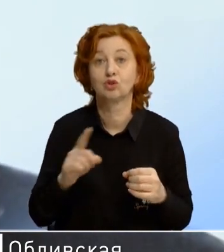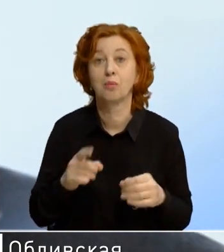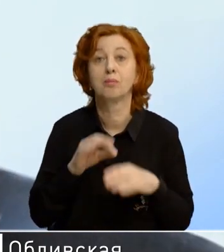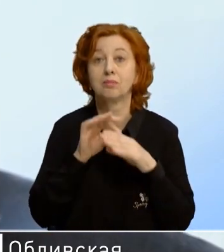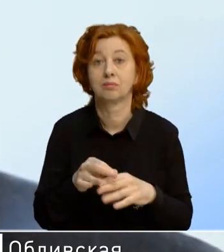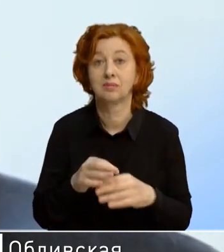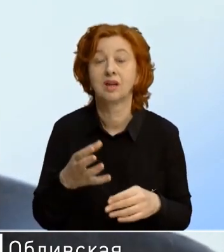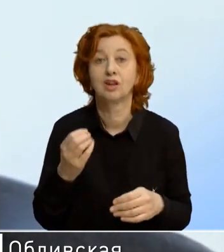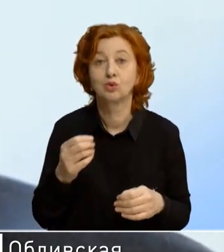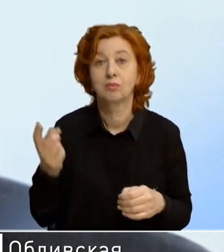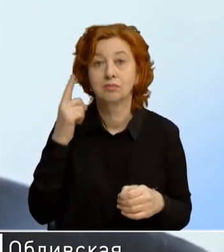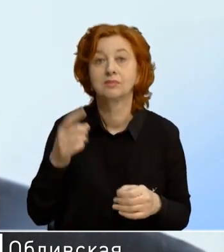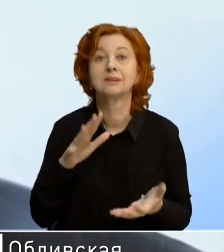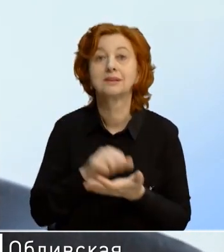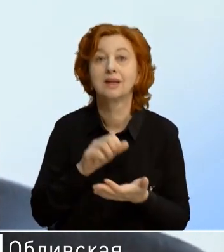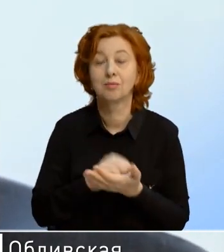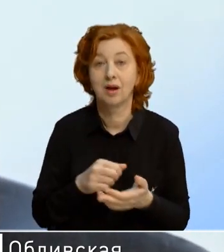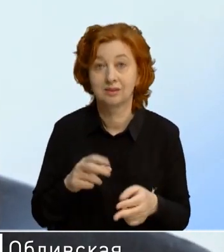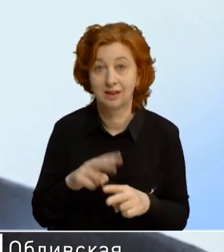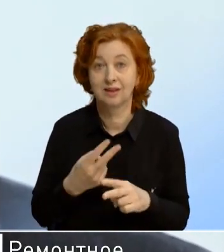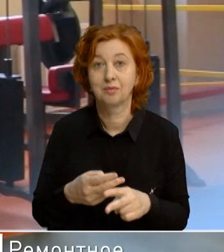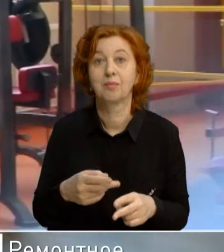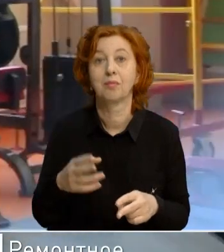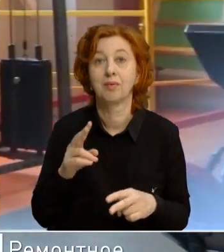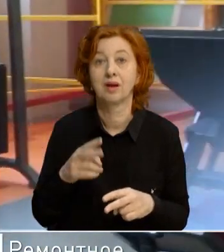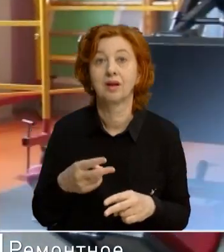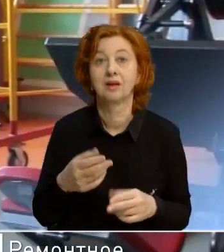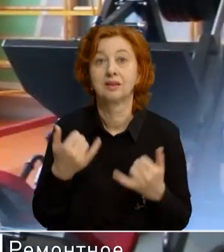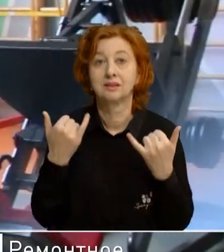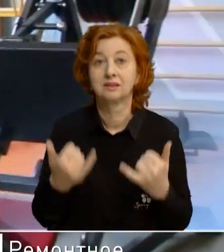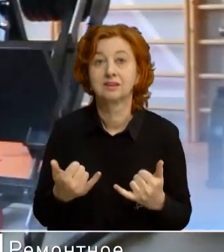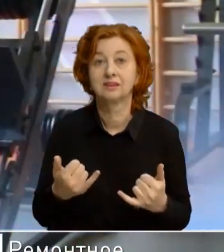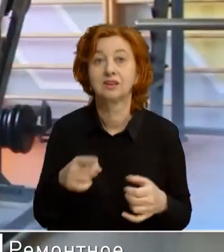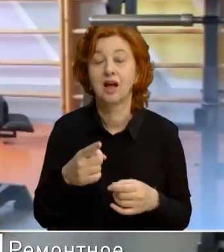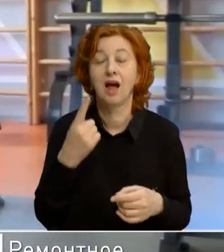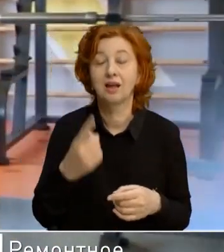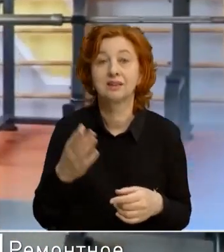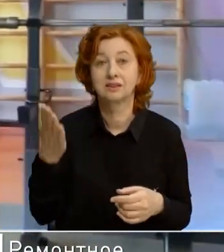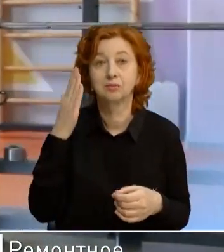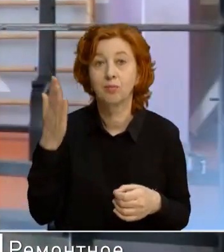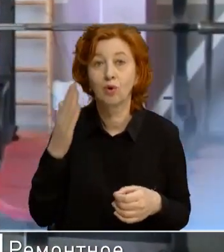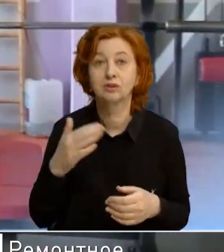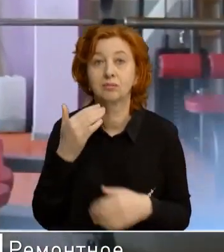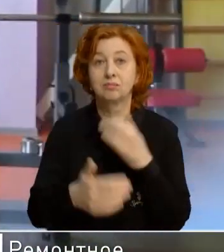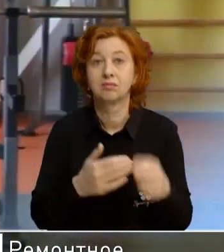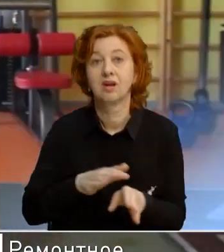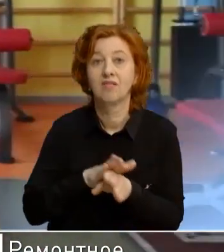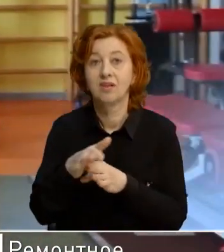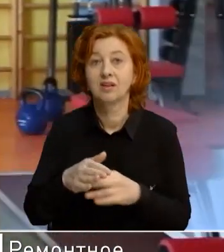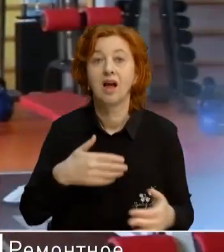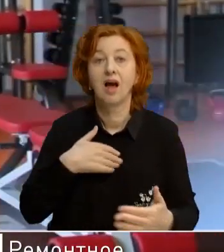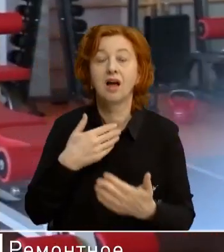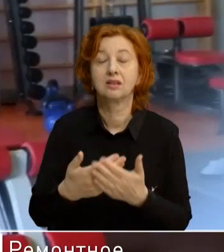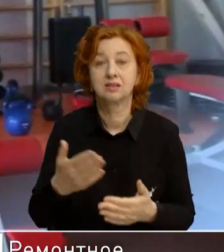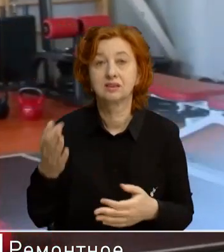не только внимания, но и федеральной составляющей проекта. Одним из способов решения этой задачи может стать